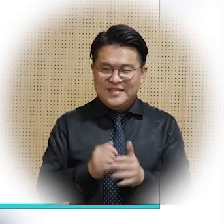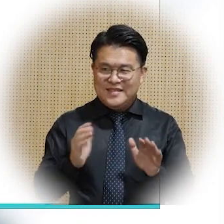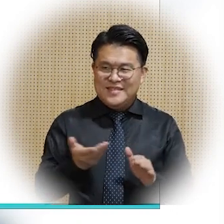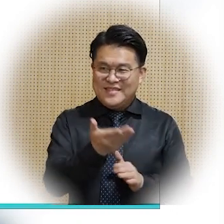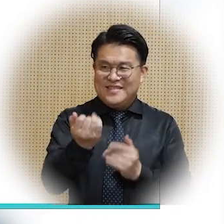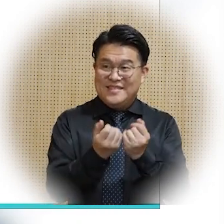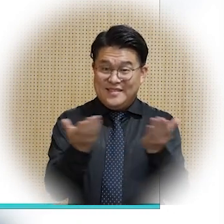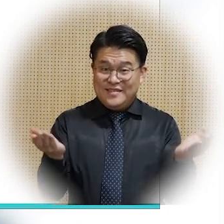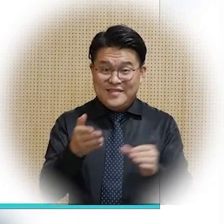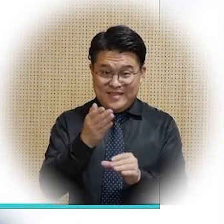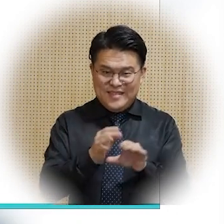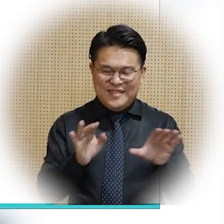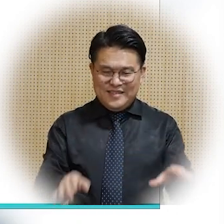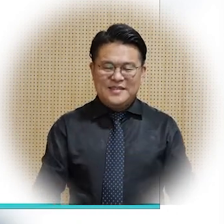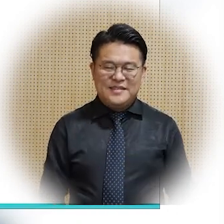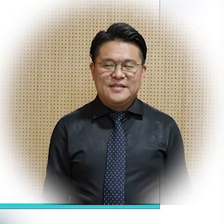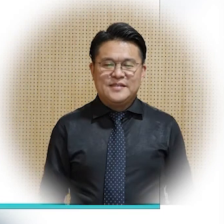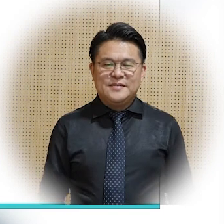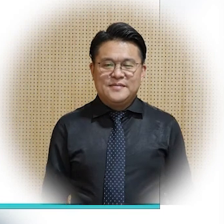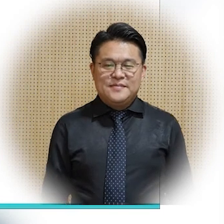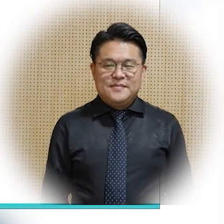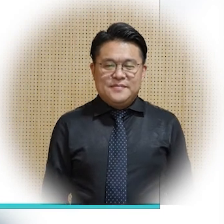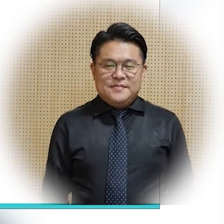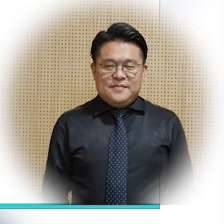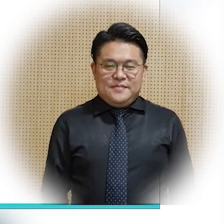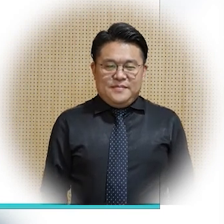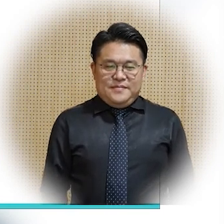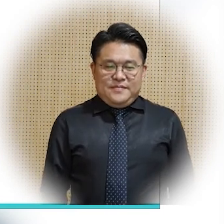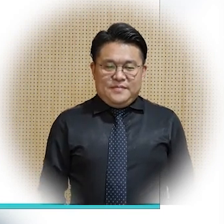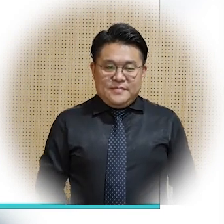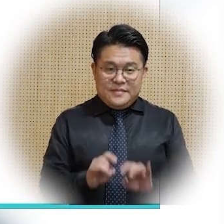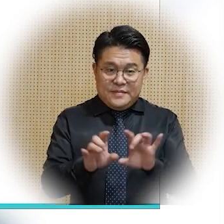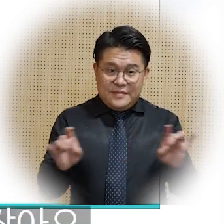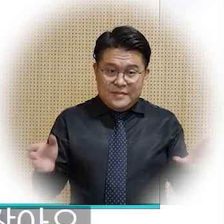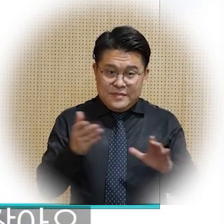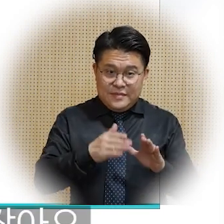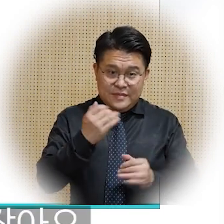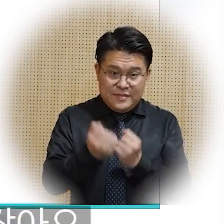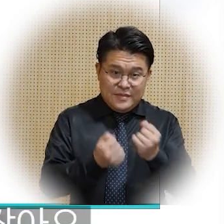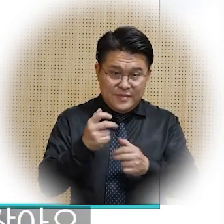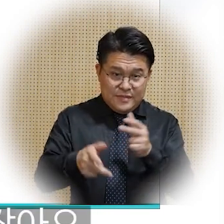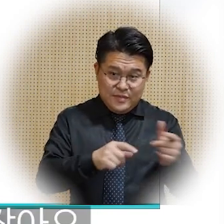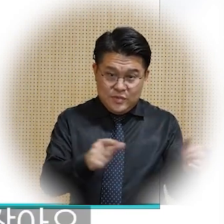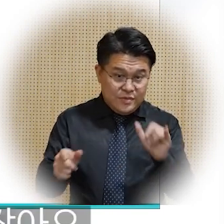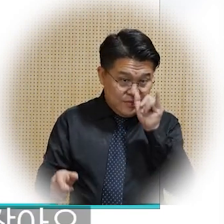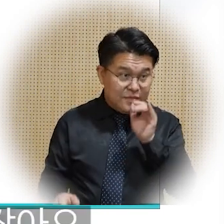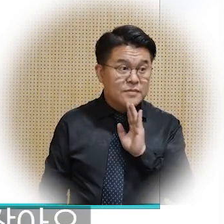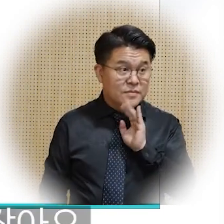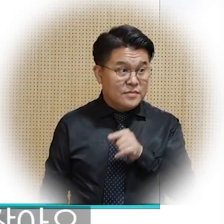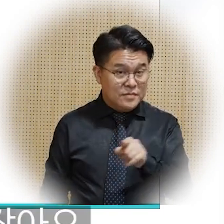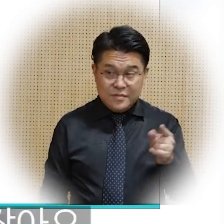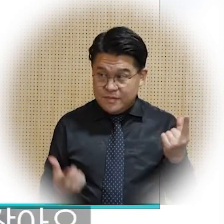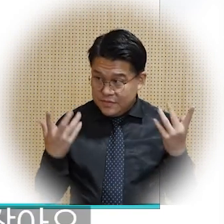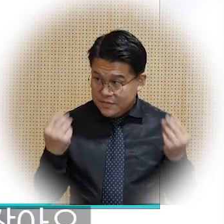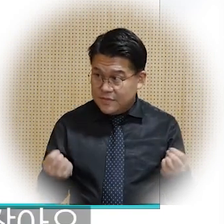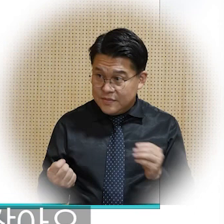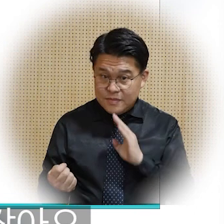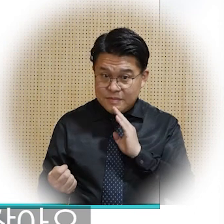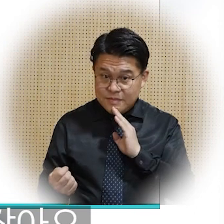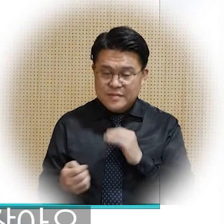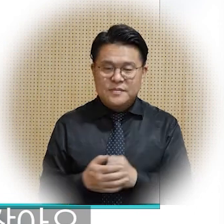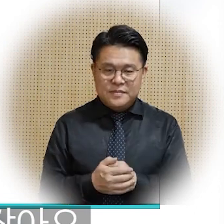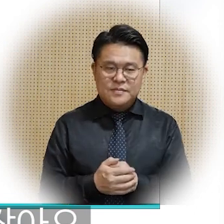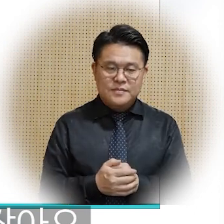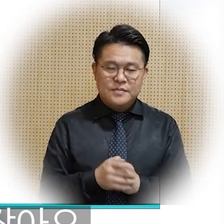그래서 좀 아쉬움이 남아가지고 여기 계신 분들께 이제 설명을 좀 드리는 거고 각 지역별로 이제 공공자전거 사업들이